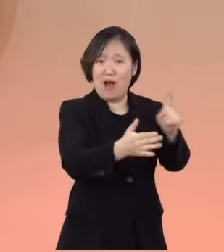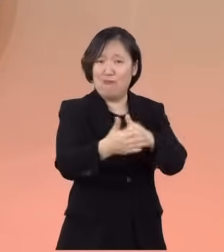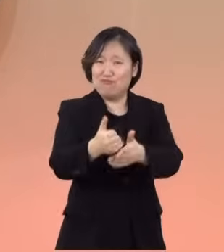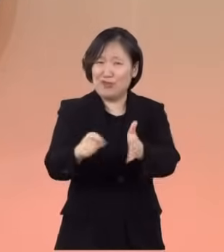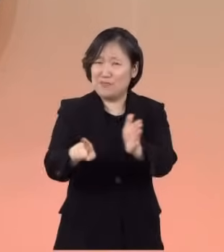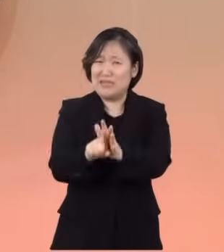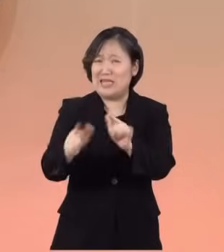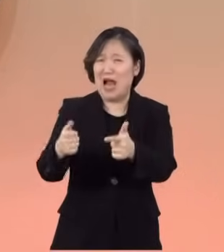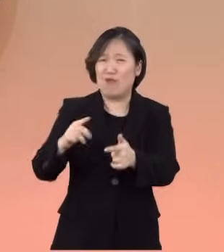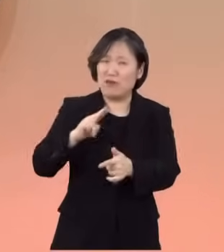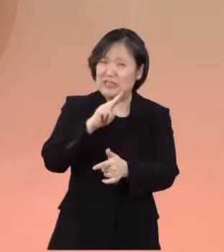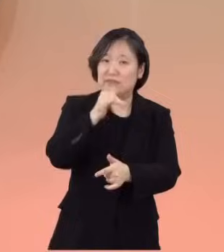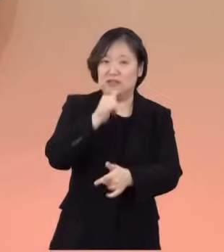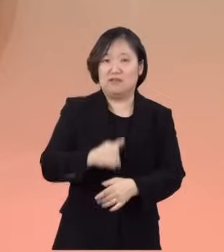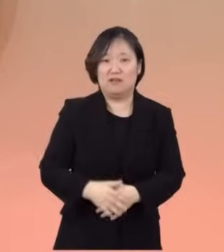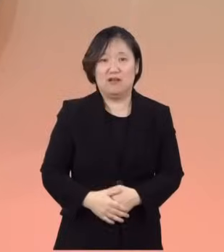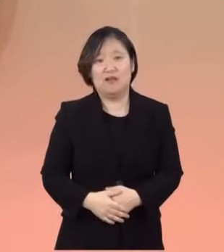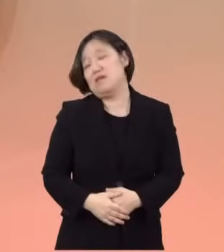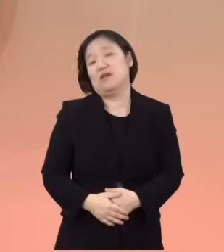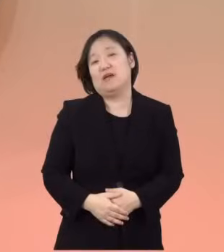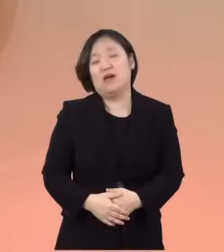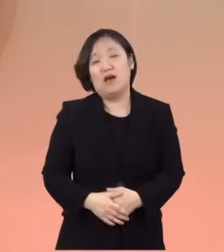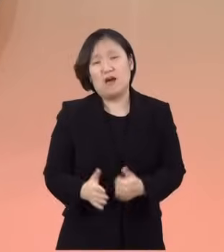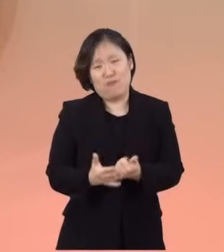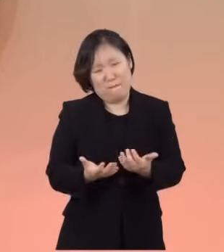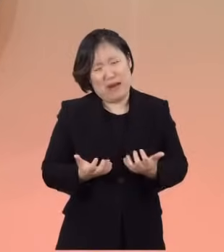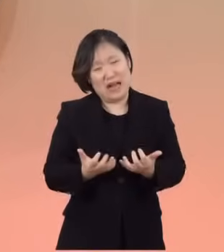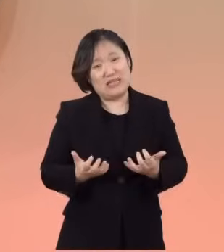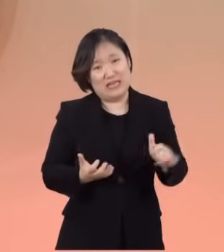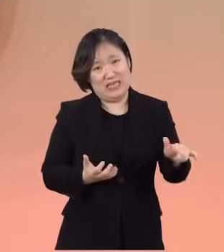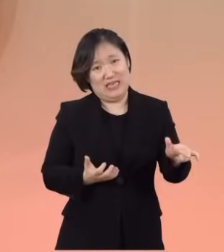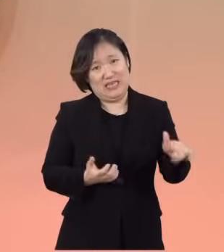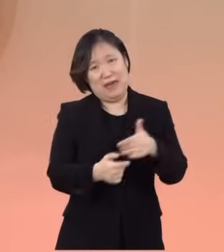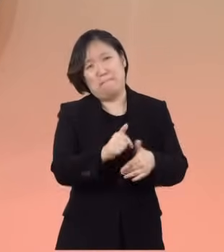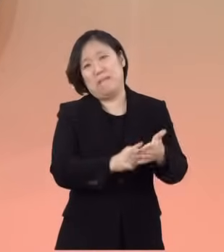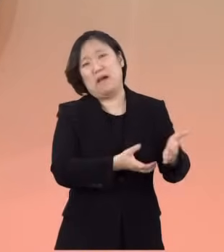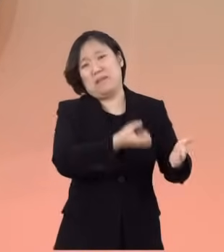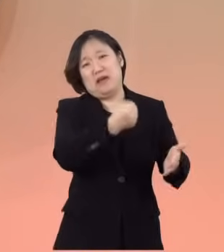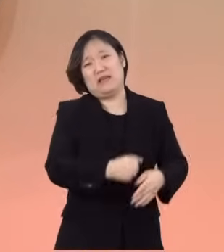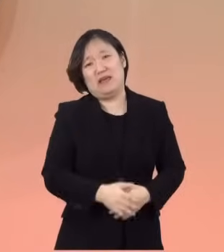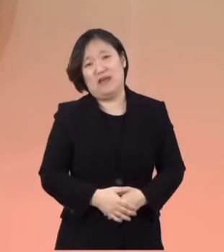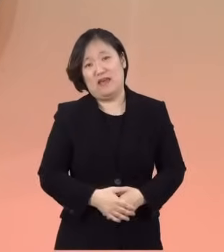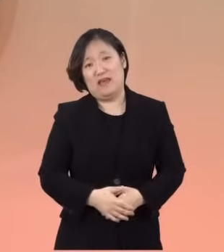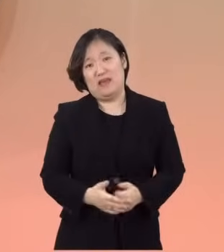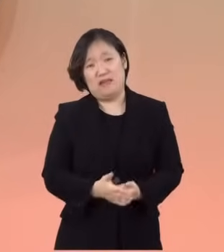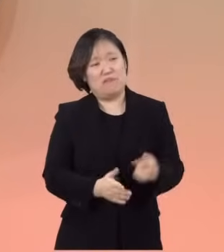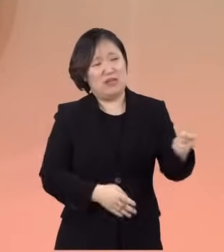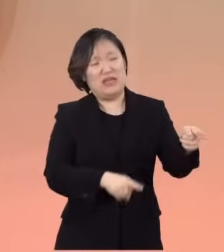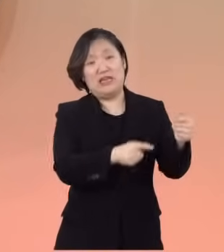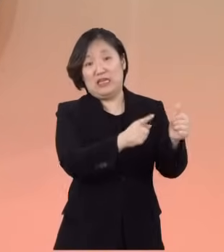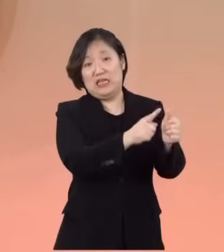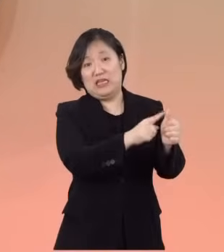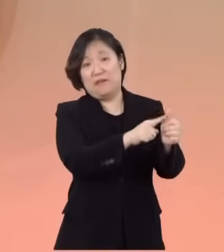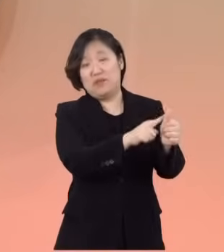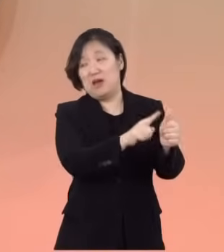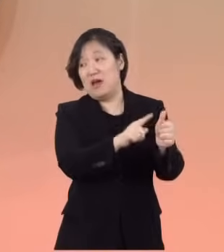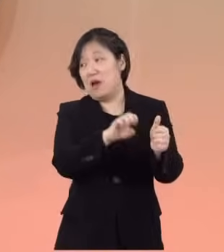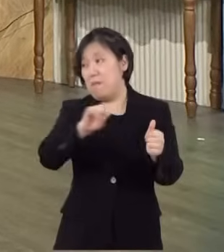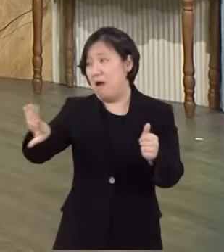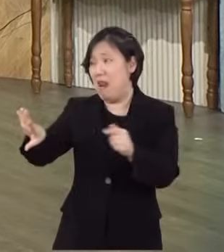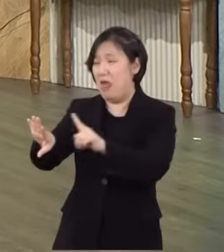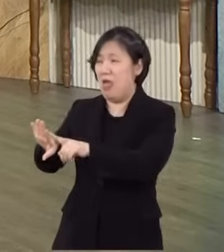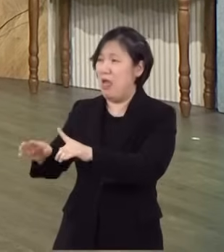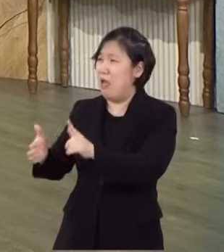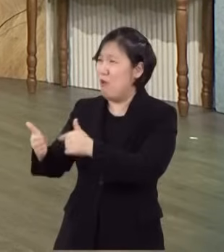않고 또 인색한 마음이 가득했던이 뱃사공이 부처님께 이렇게 이야기합니다